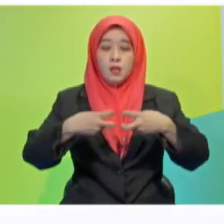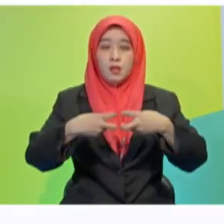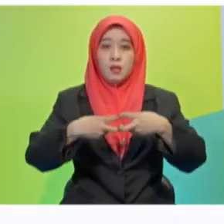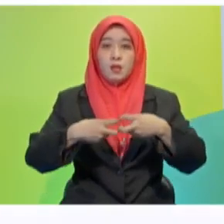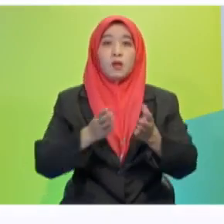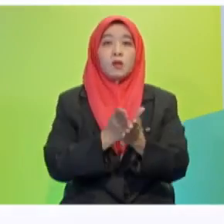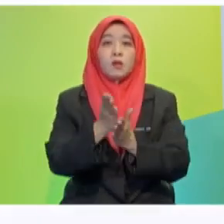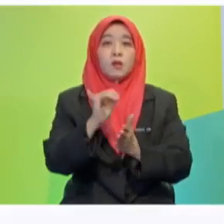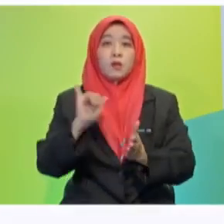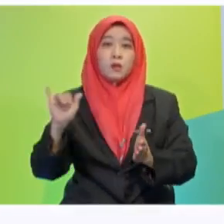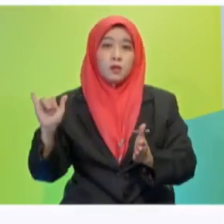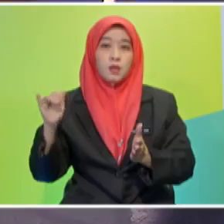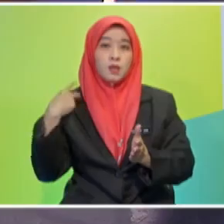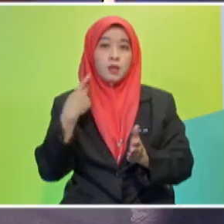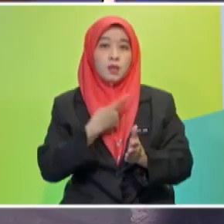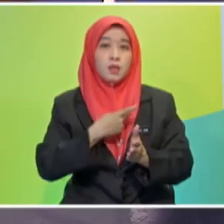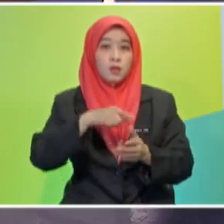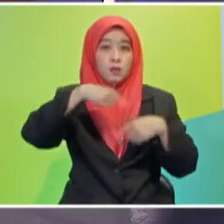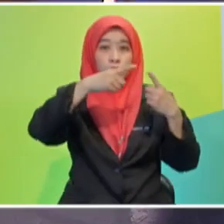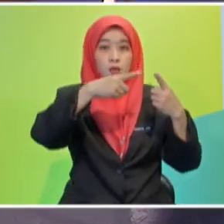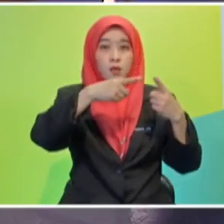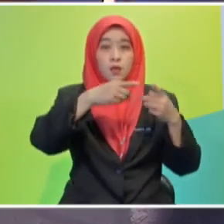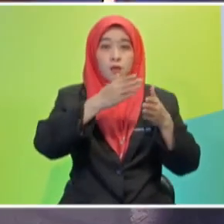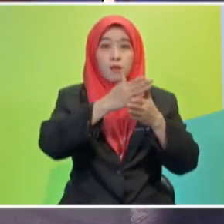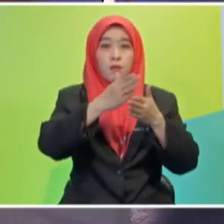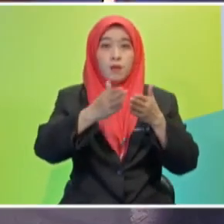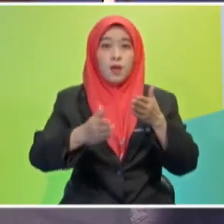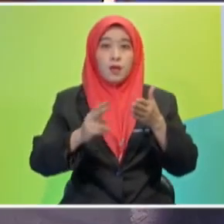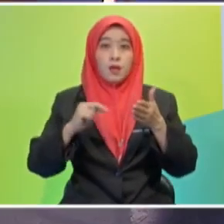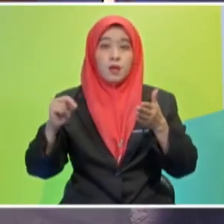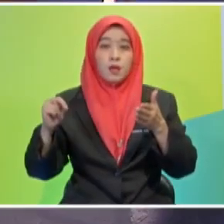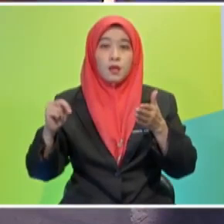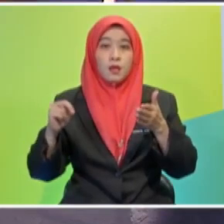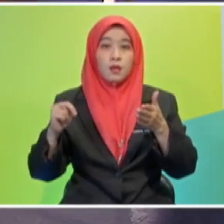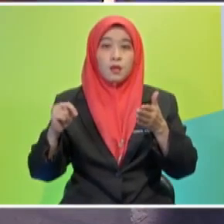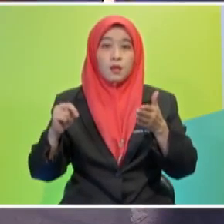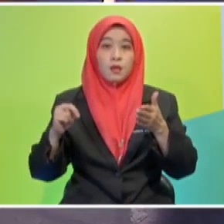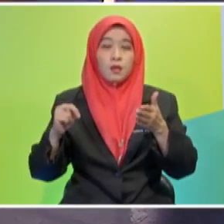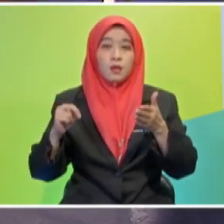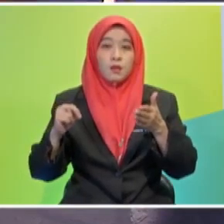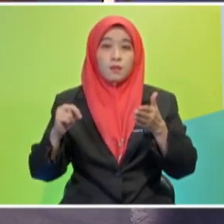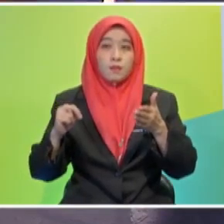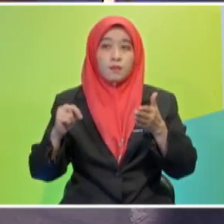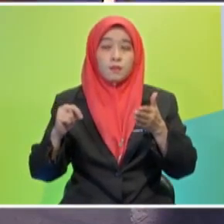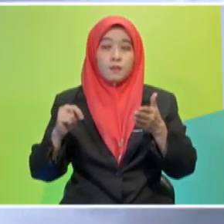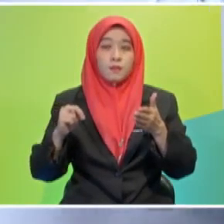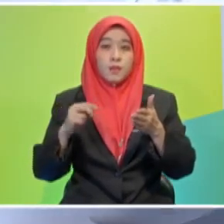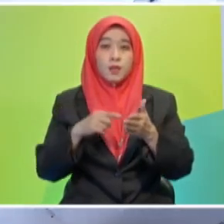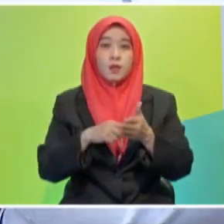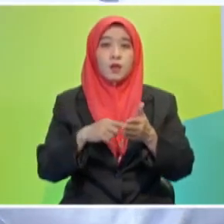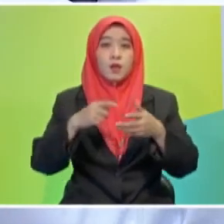Seterusnya kita bagi bahagian yang ini. Cikgu random je. Cikgu ni je. Rawak je. Okey, baik. Okey. Tali